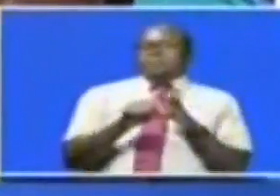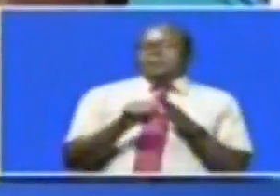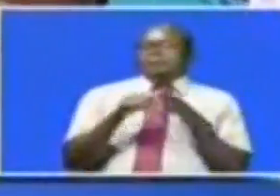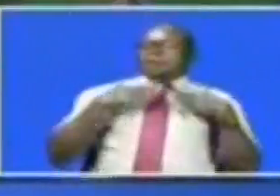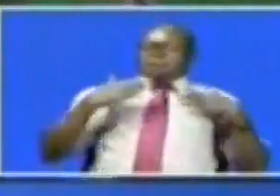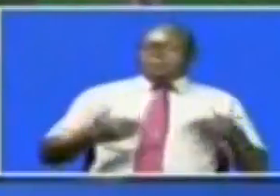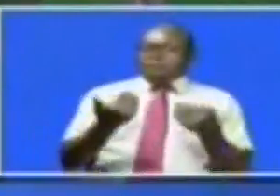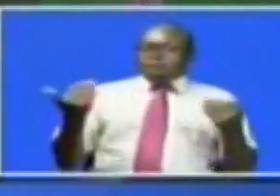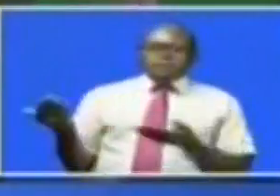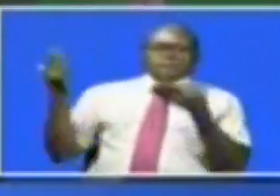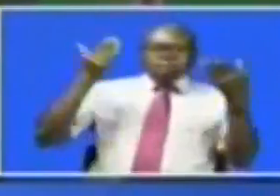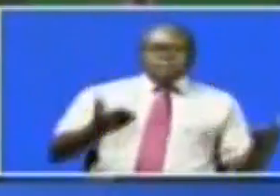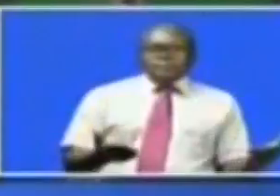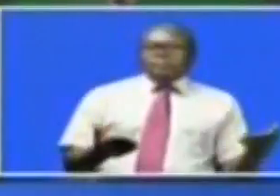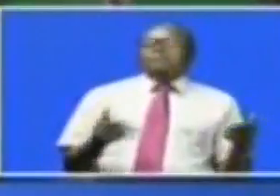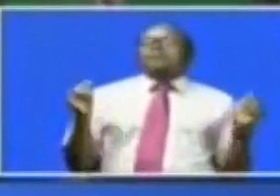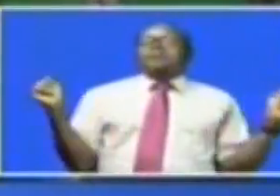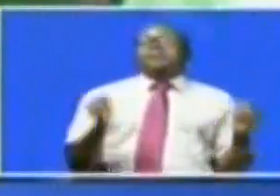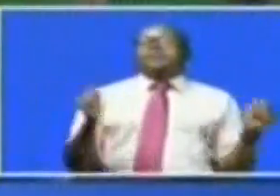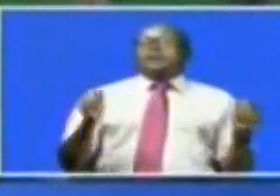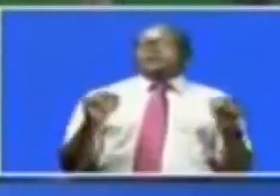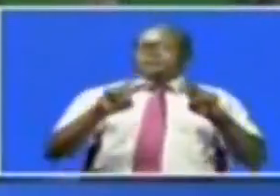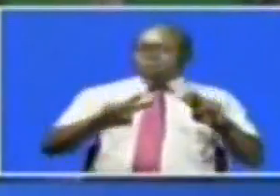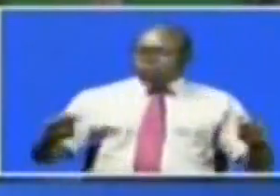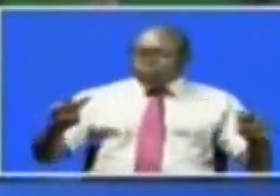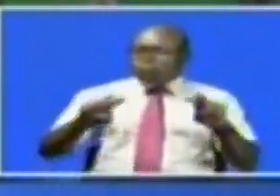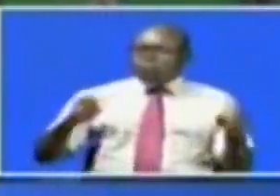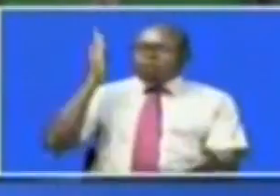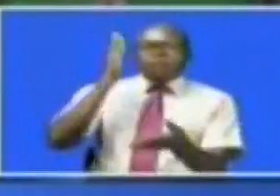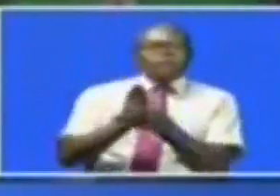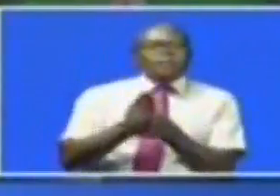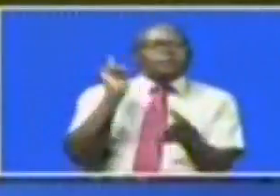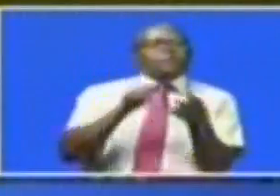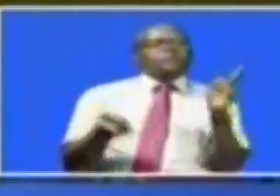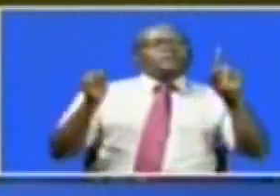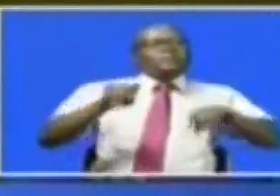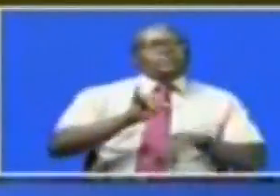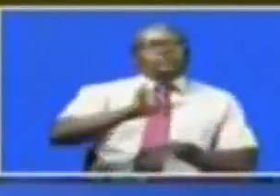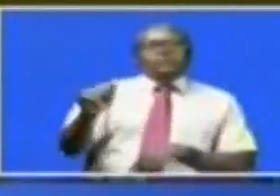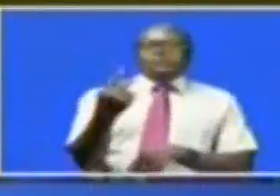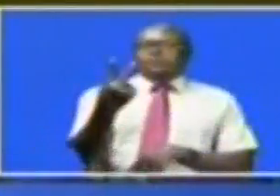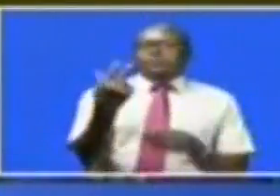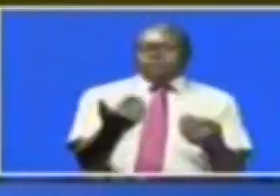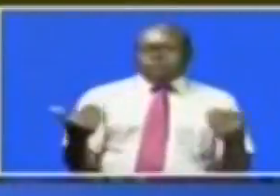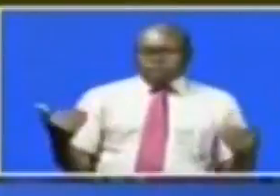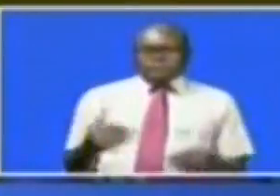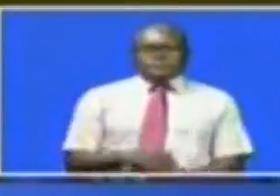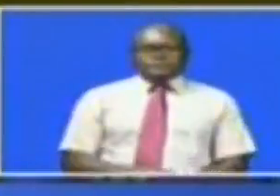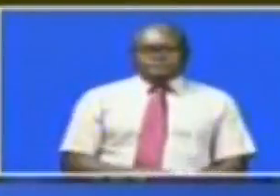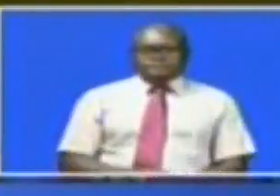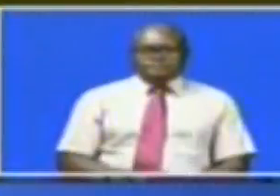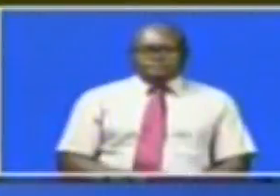hao ilipelekwa katika hifadhi ya maiti ya City. Uchunguzi umeanzishwa kubaini kiini cha tukio hilo. Sana